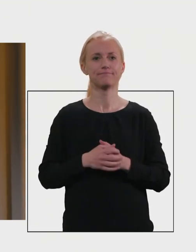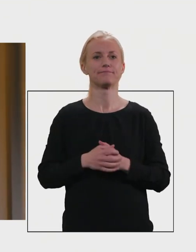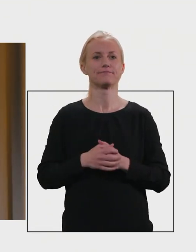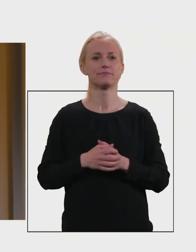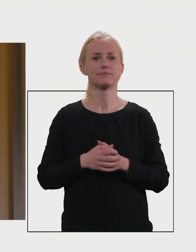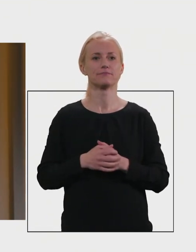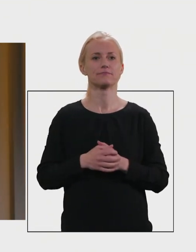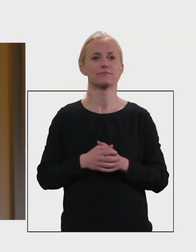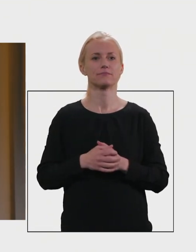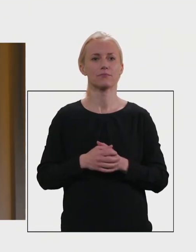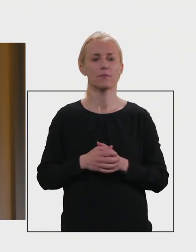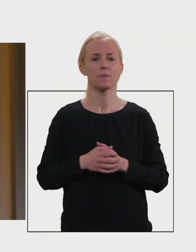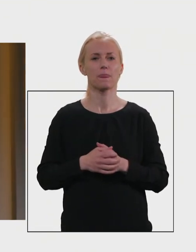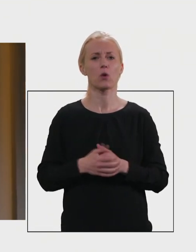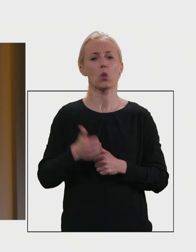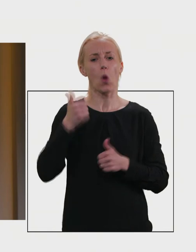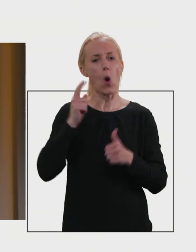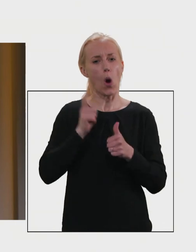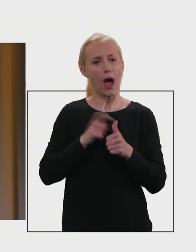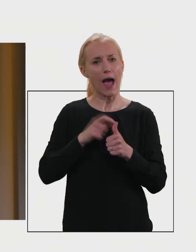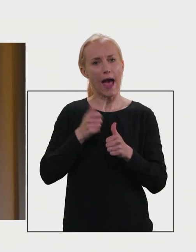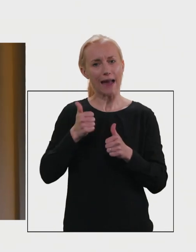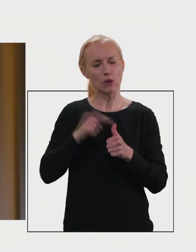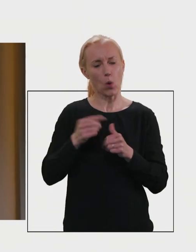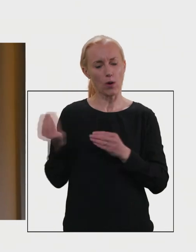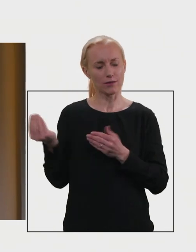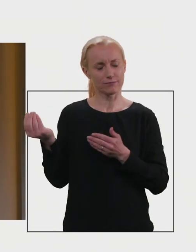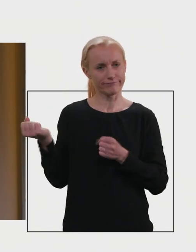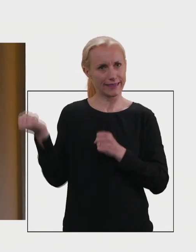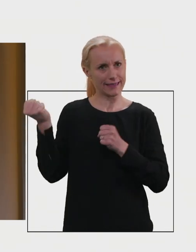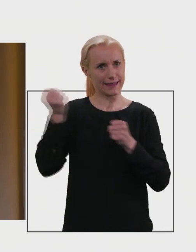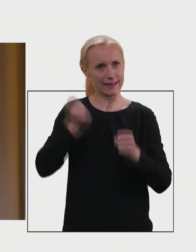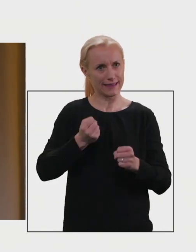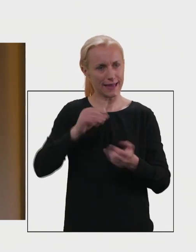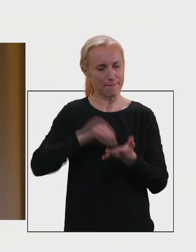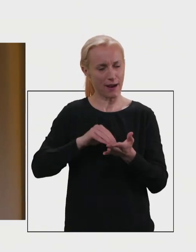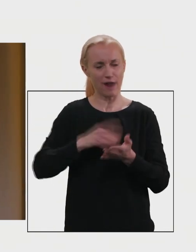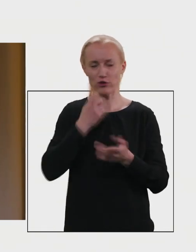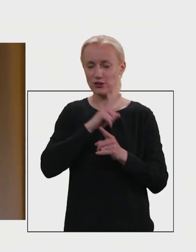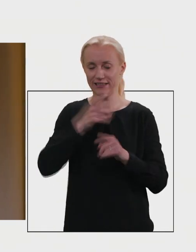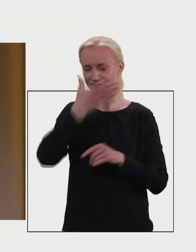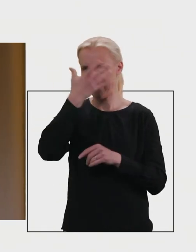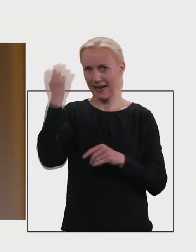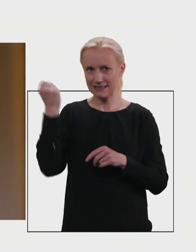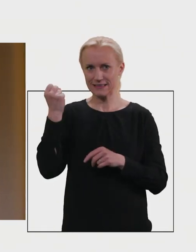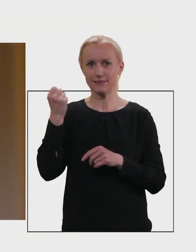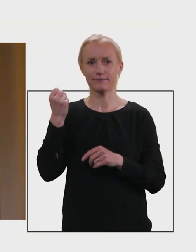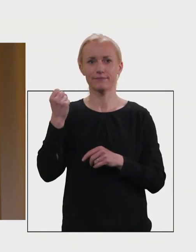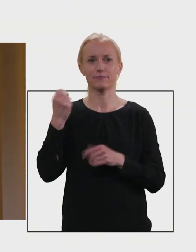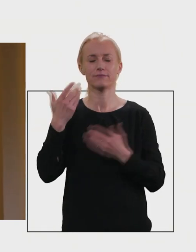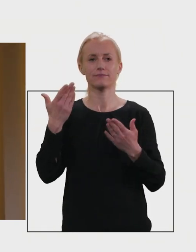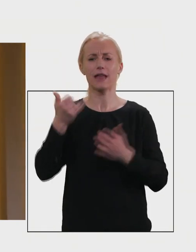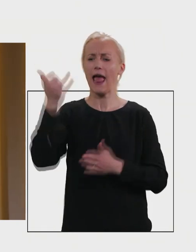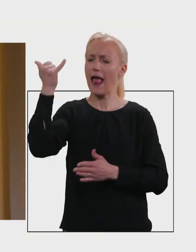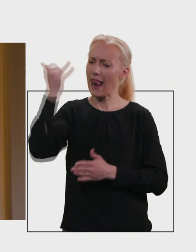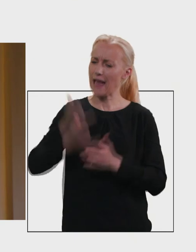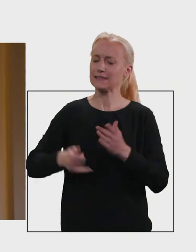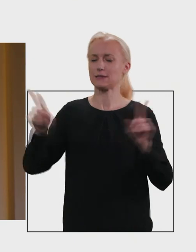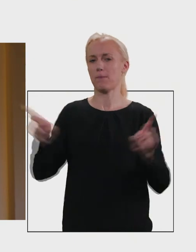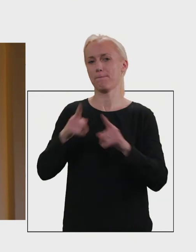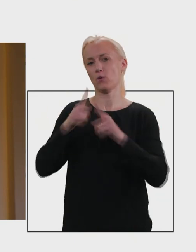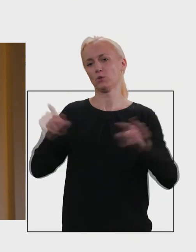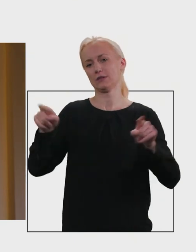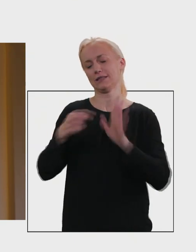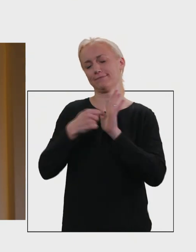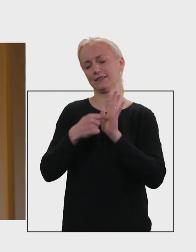eins habe ich noch für Sie dabei, das wollen wir natürlich nicht vergessen oder für euch dabei, und zwar einen letzten Musikbeitrag. Und